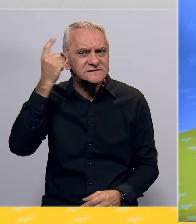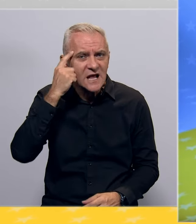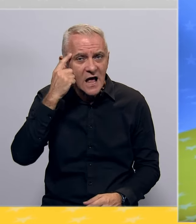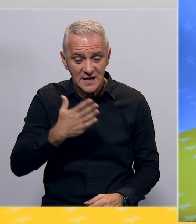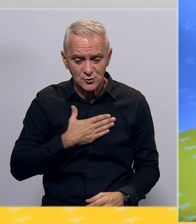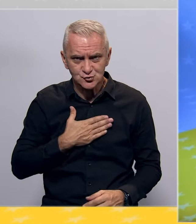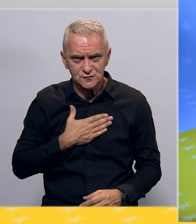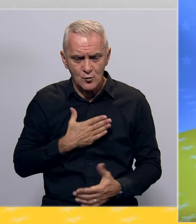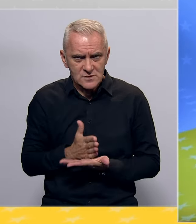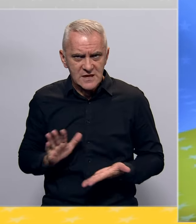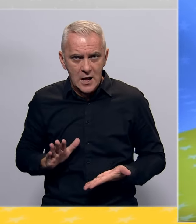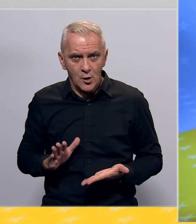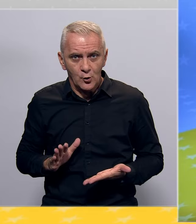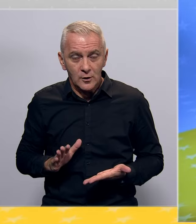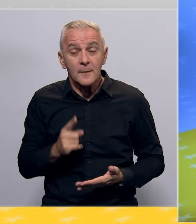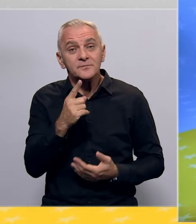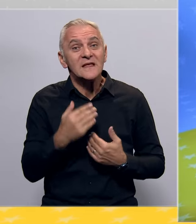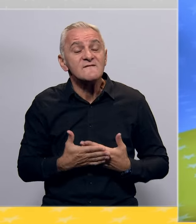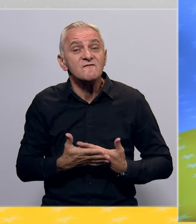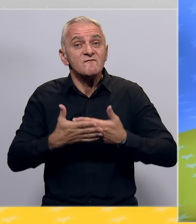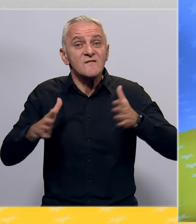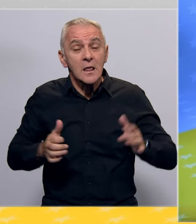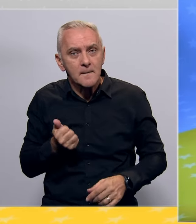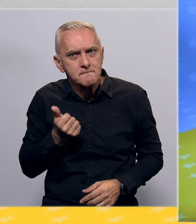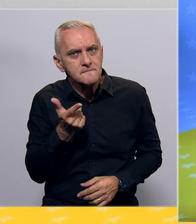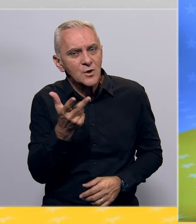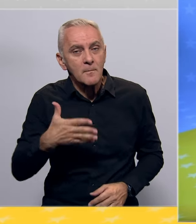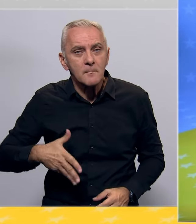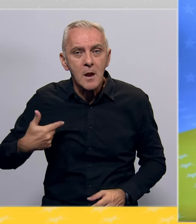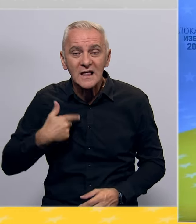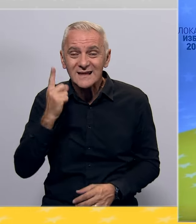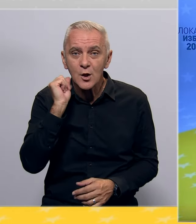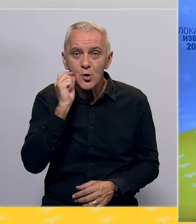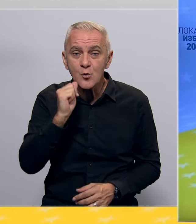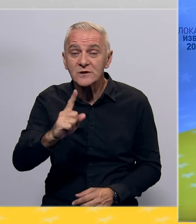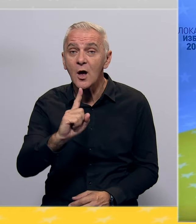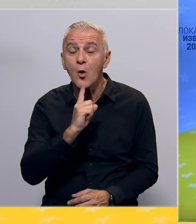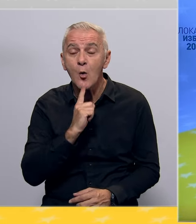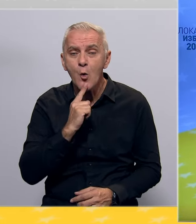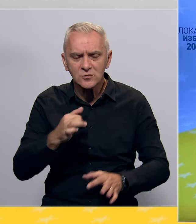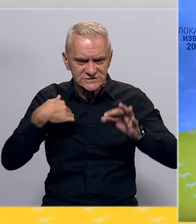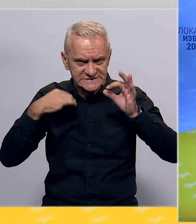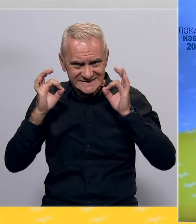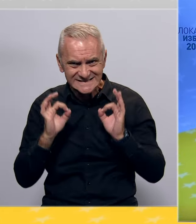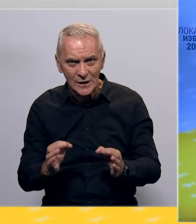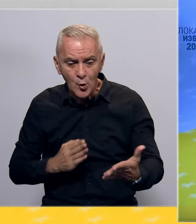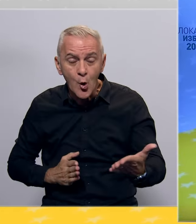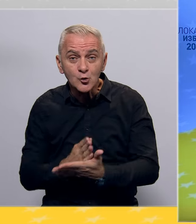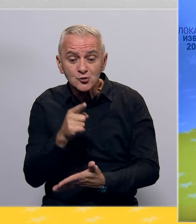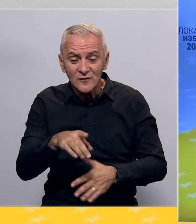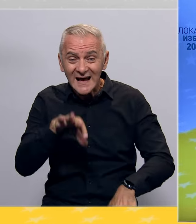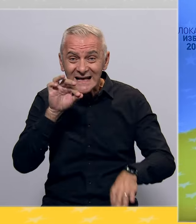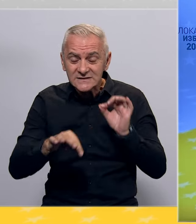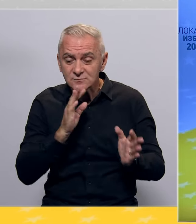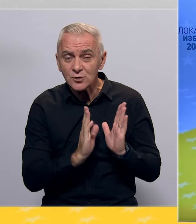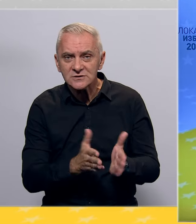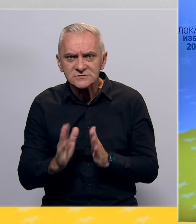svojim oblastima i sa velikim brojem mladih ljudi koji će, siguran sam, kroz ovaj izborni ciklus